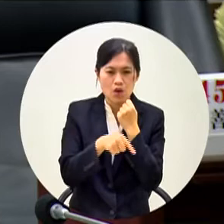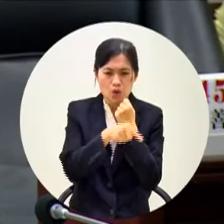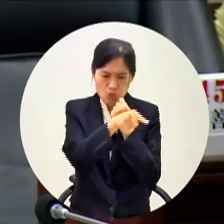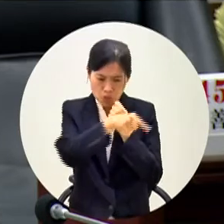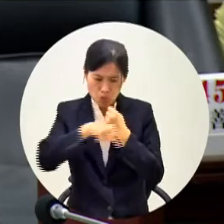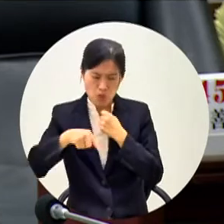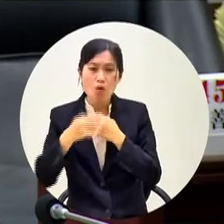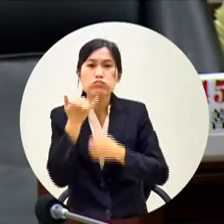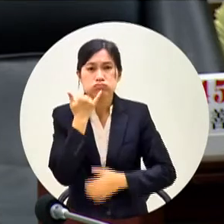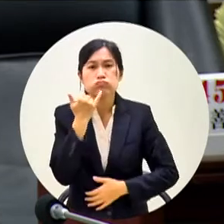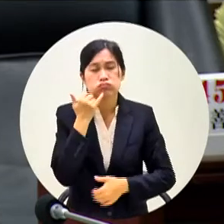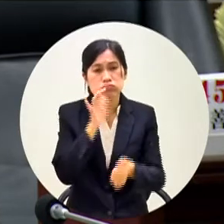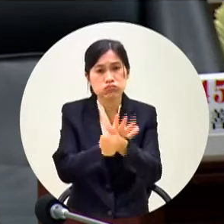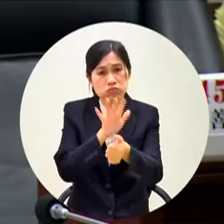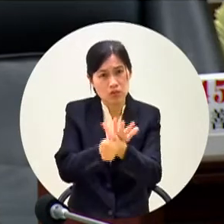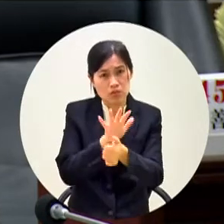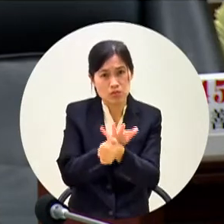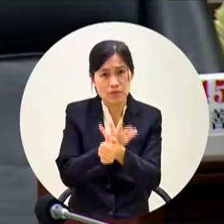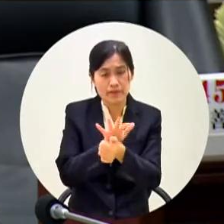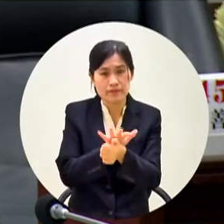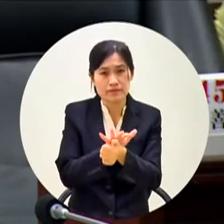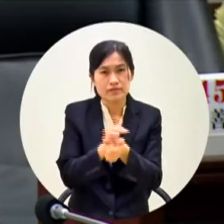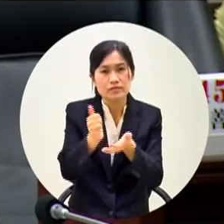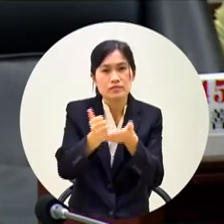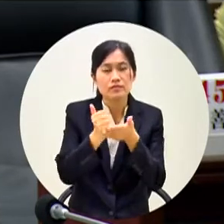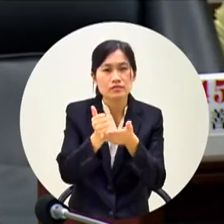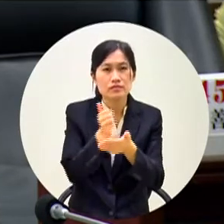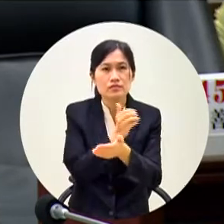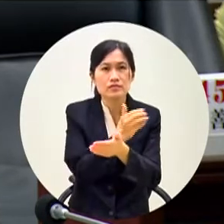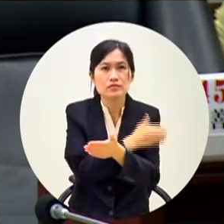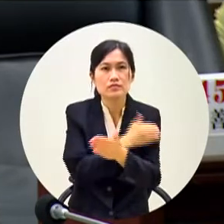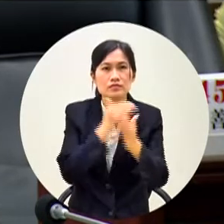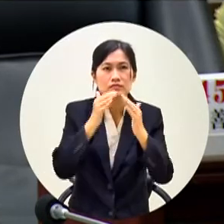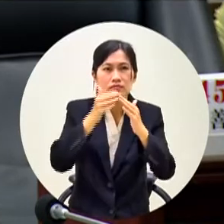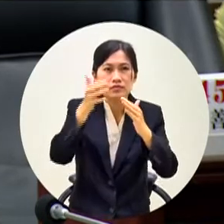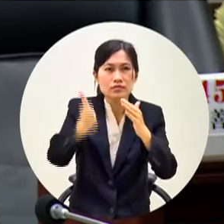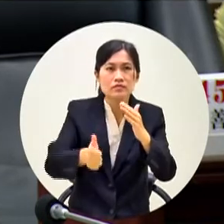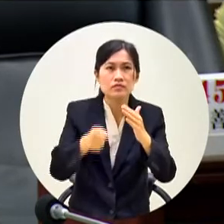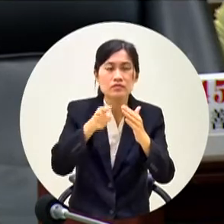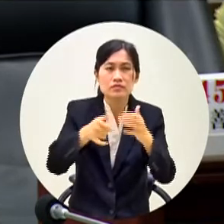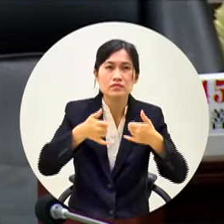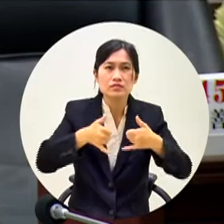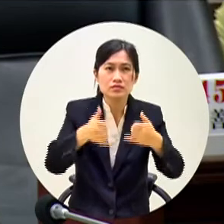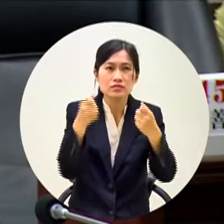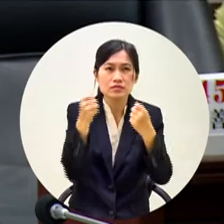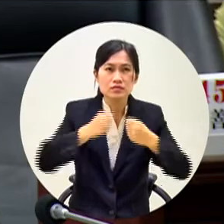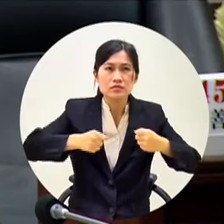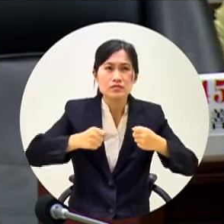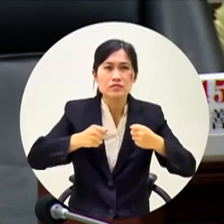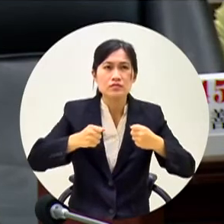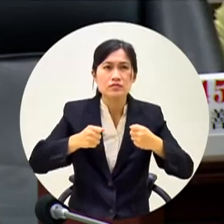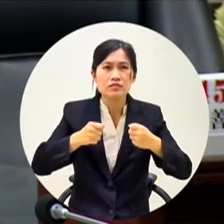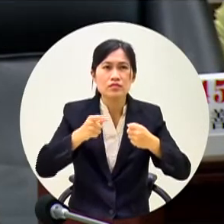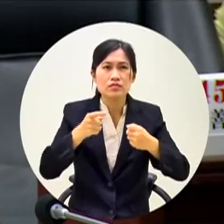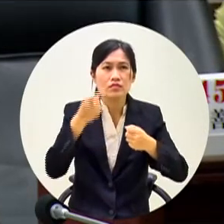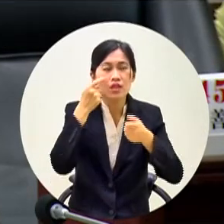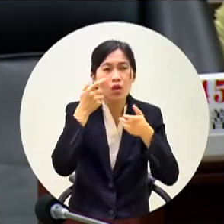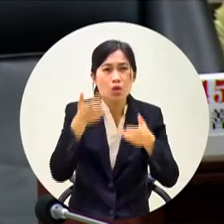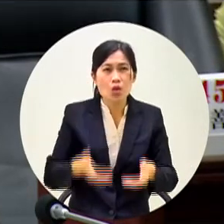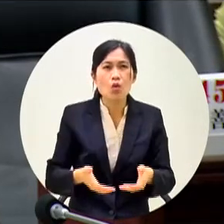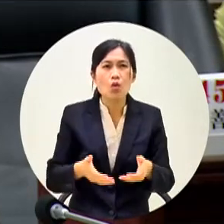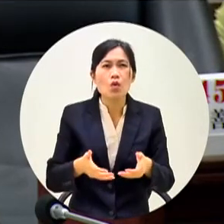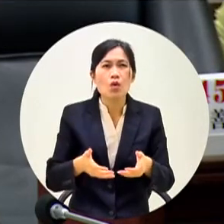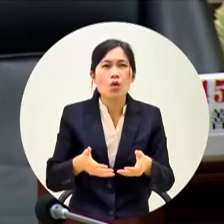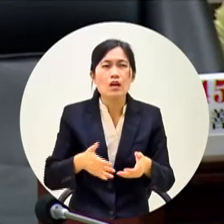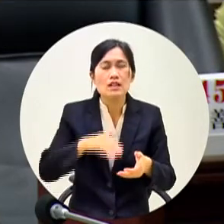啊，哦，啊是毋是请陈市长哦，对这条路拓宽是毋是哦，一定爱重视啊，啊，这等